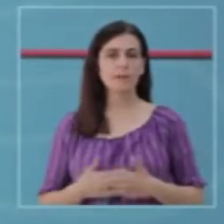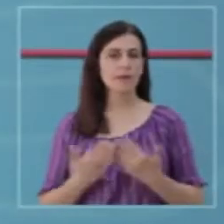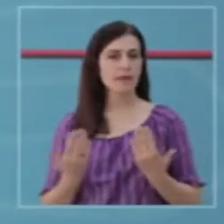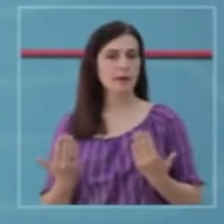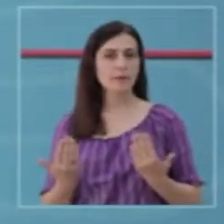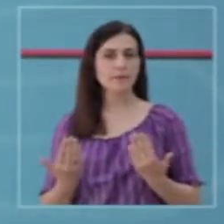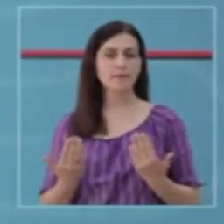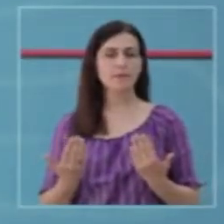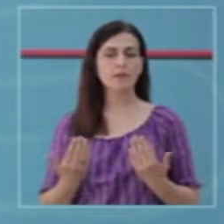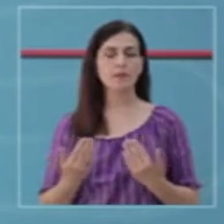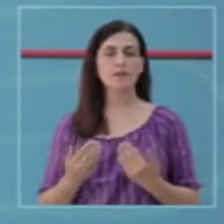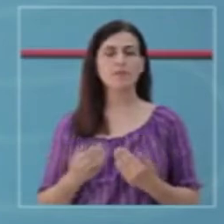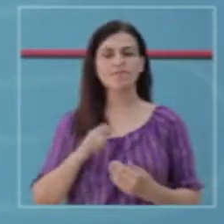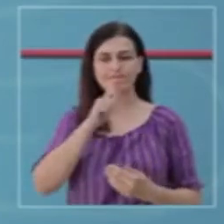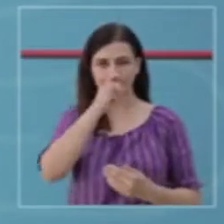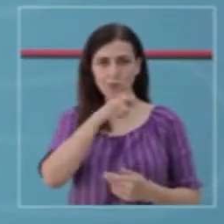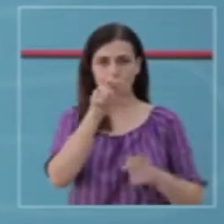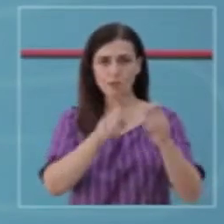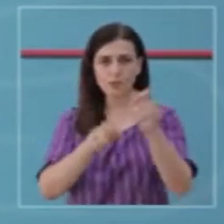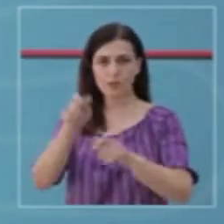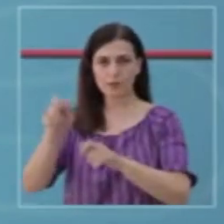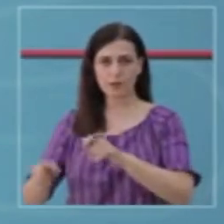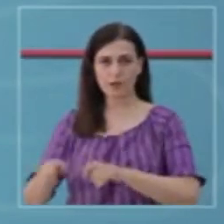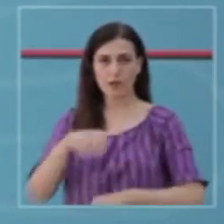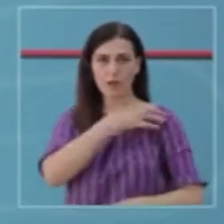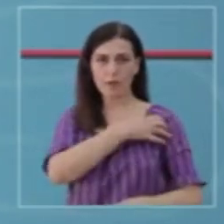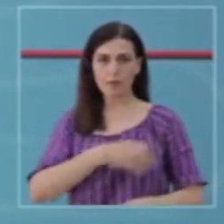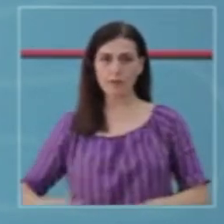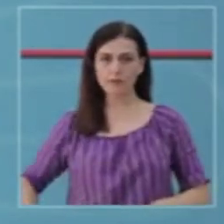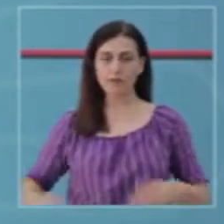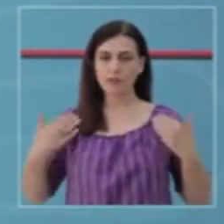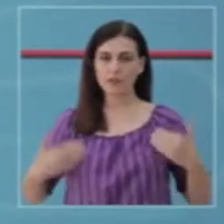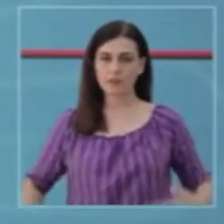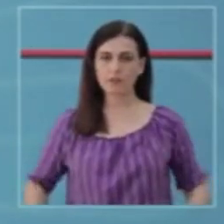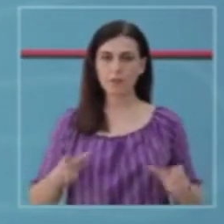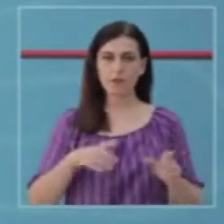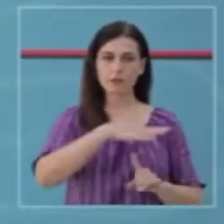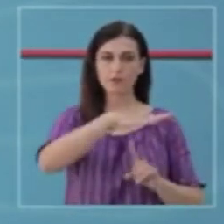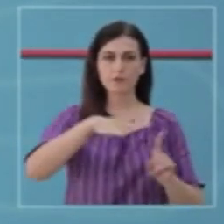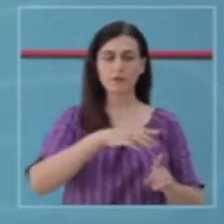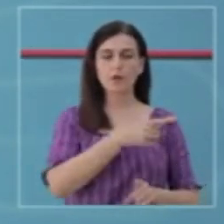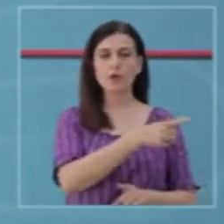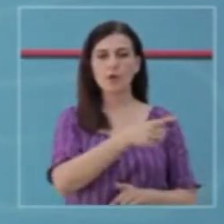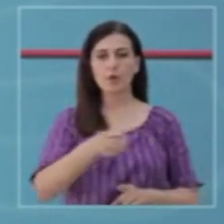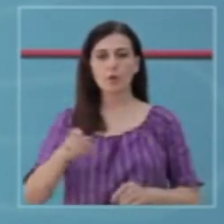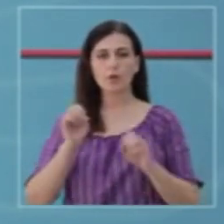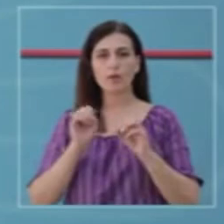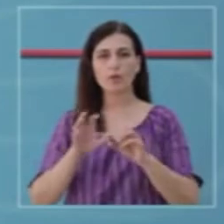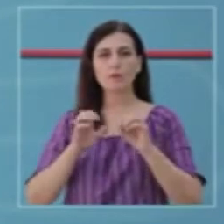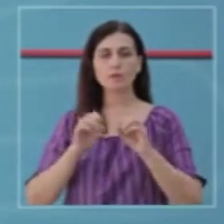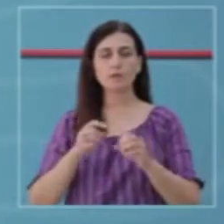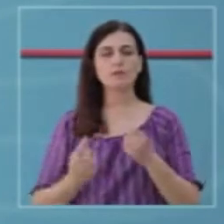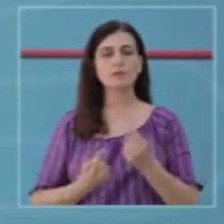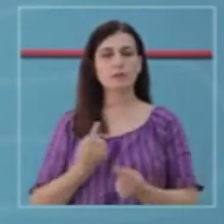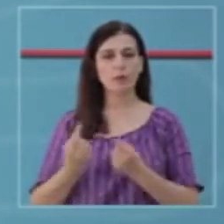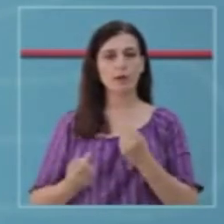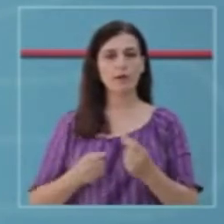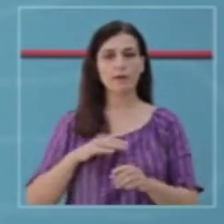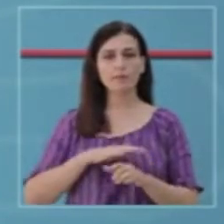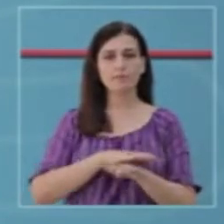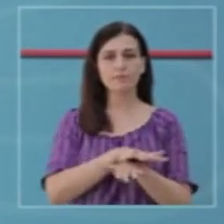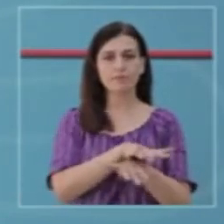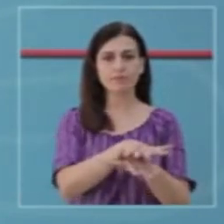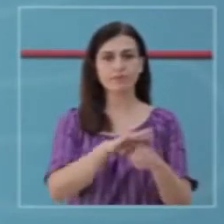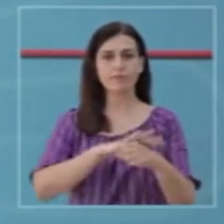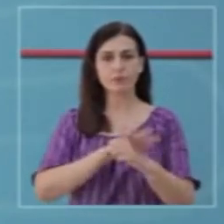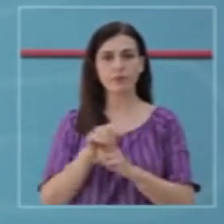Mirëdita. Të nderuar qytetar, Ministria e Shëndetësisë dhe Mbrojtjes Sociale ju bën me dije situatën epidemiologjike në vend, ku vijon